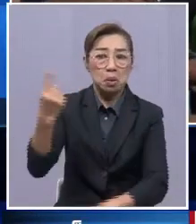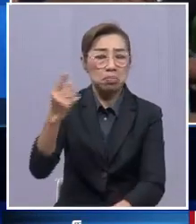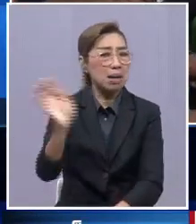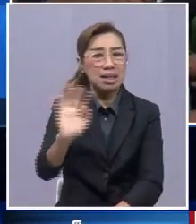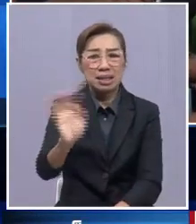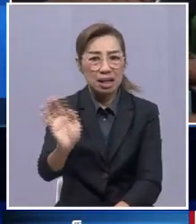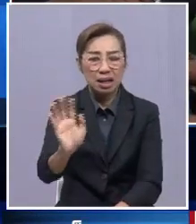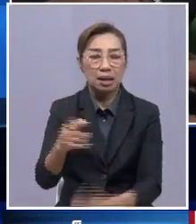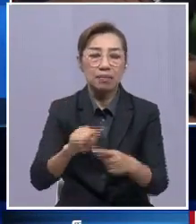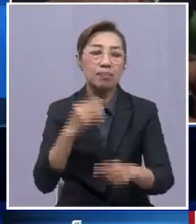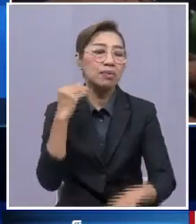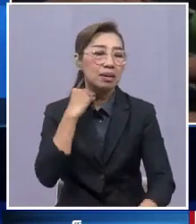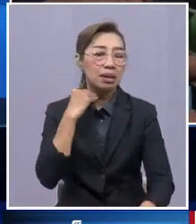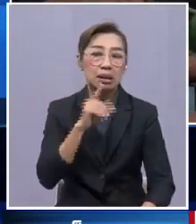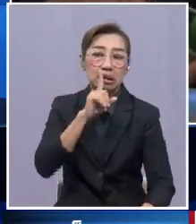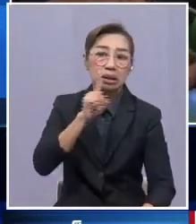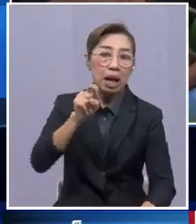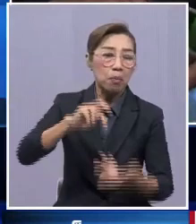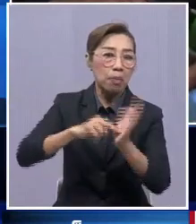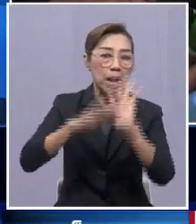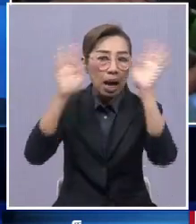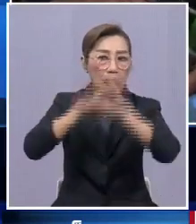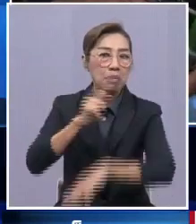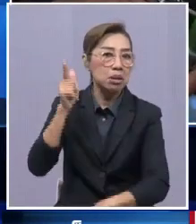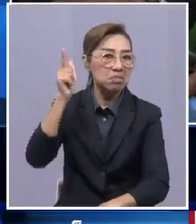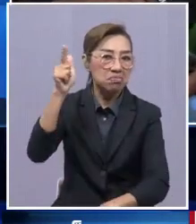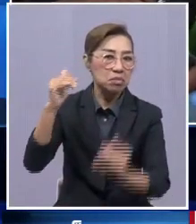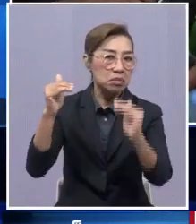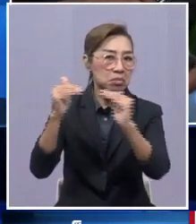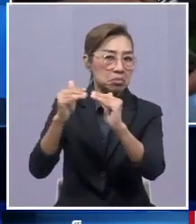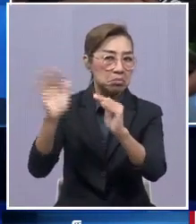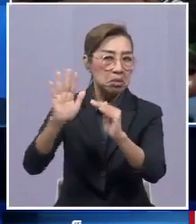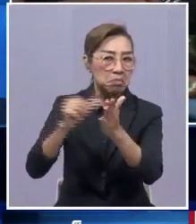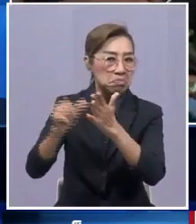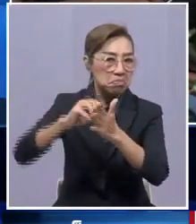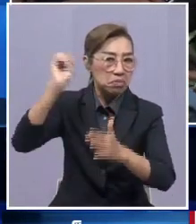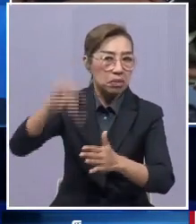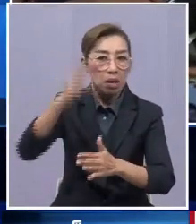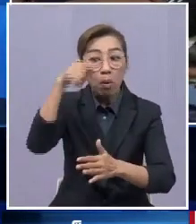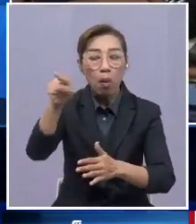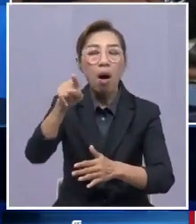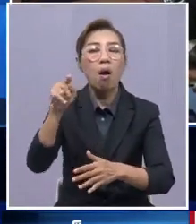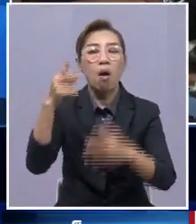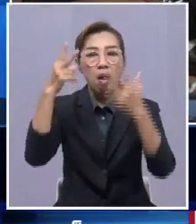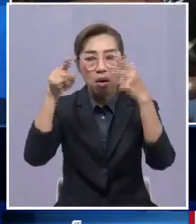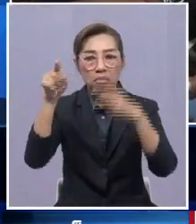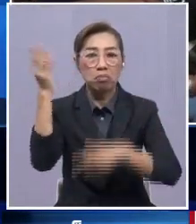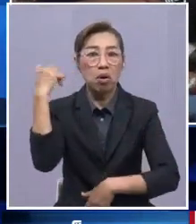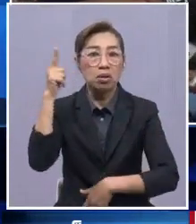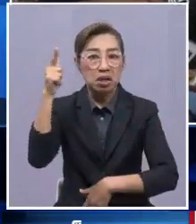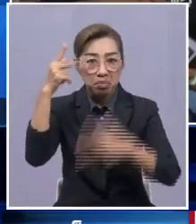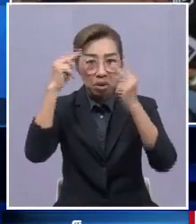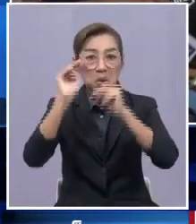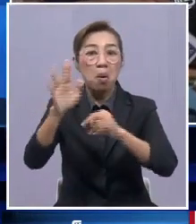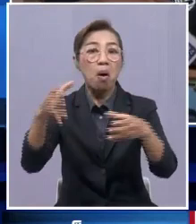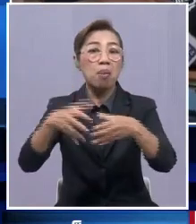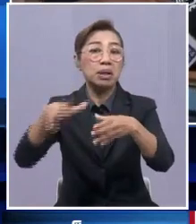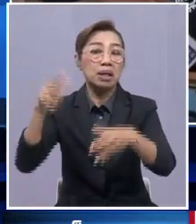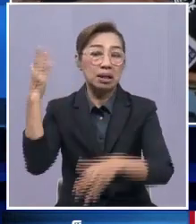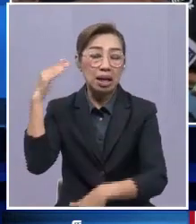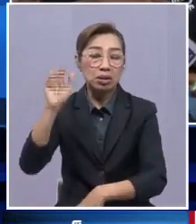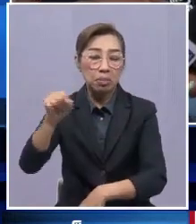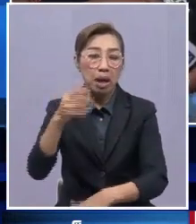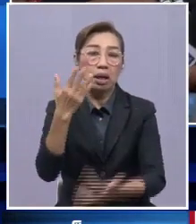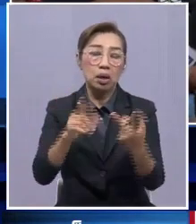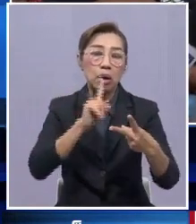คุณชวัฒน์จะตั้งคำถามเพื่อตัดสิทธิ์อดีตนายกทักษิณเป็นเพียงเพราะเป็นอดีตนายกของเพื่อไทยหรือตั้งคำถามเพื่อดิสเครดิตรัฐบาล